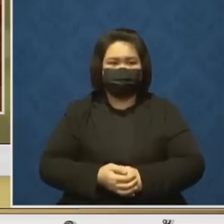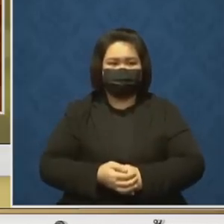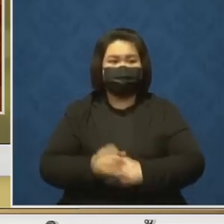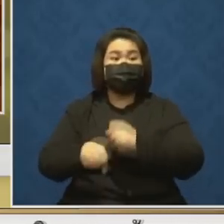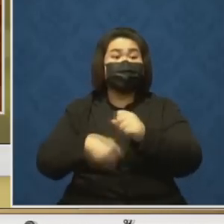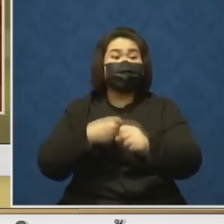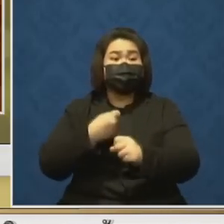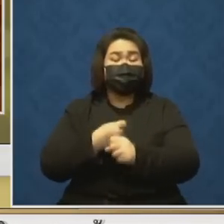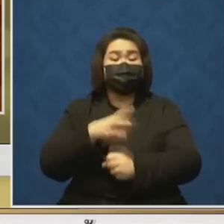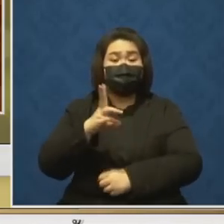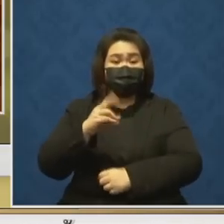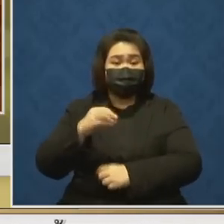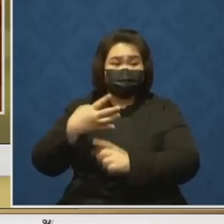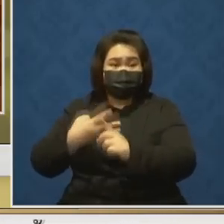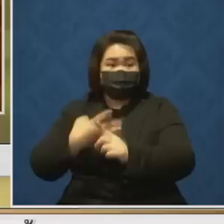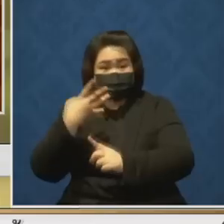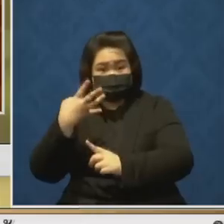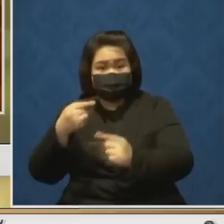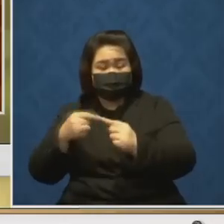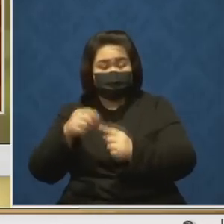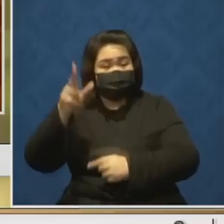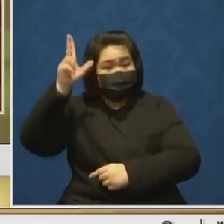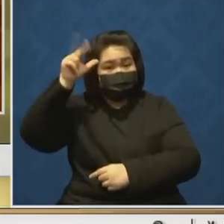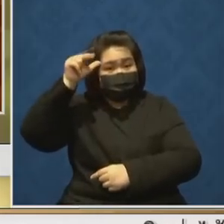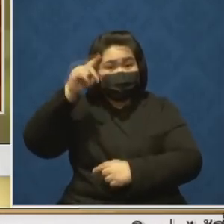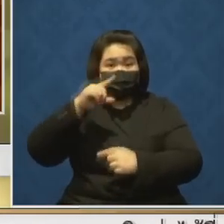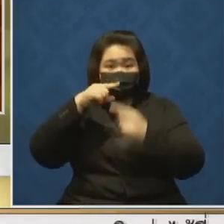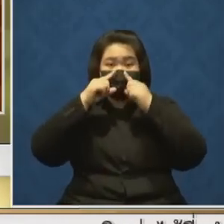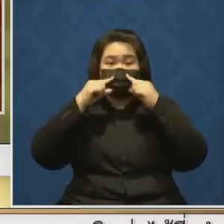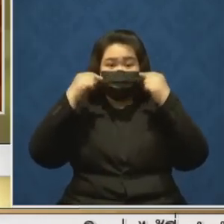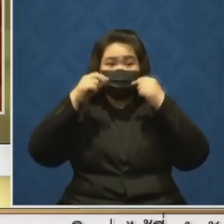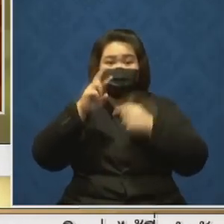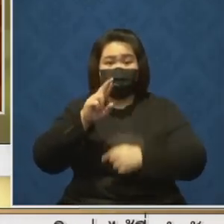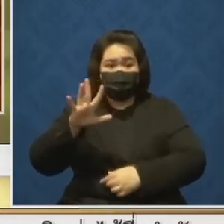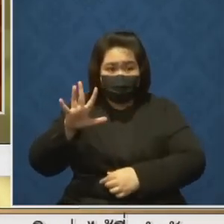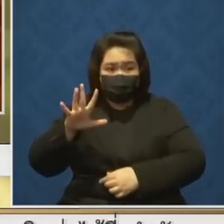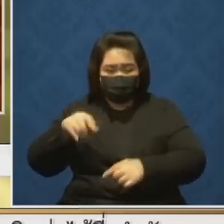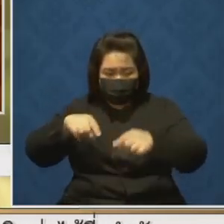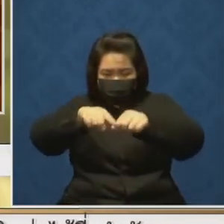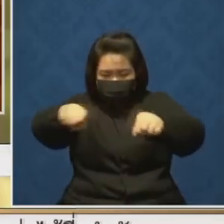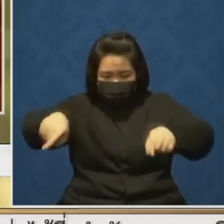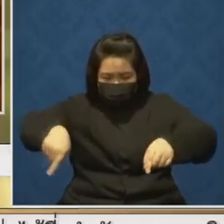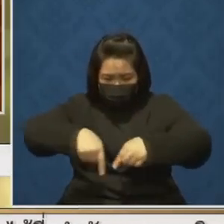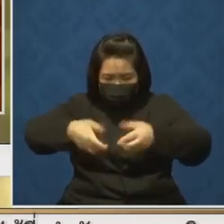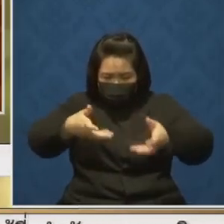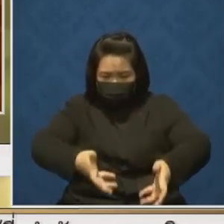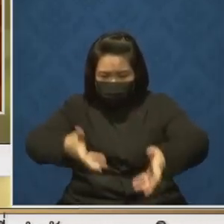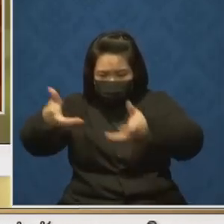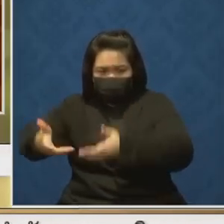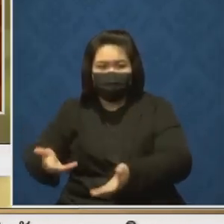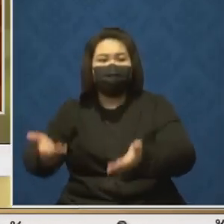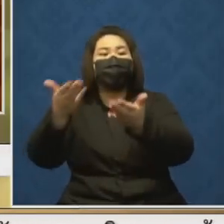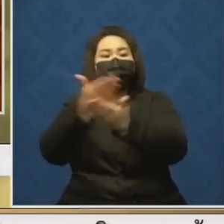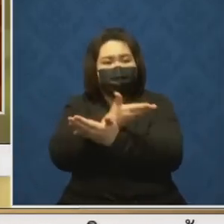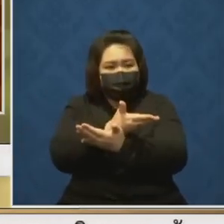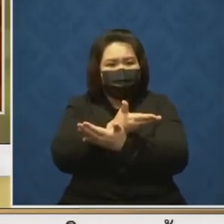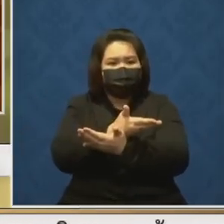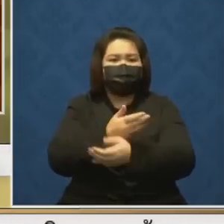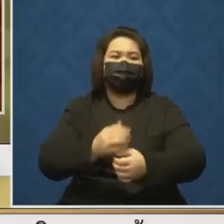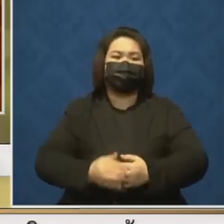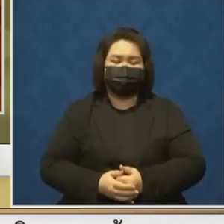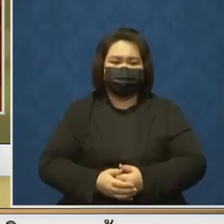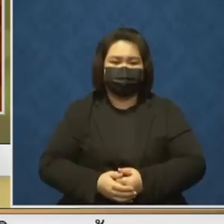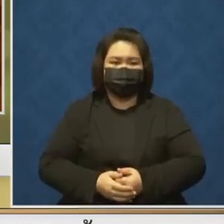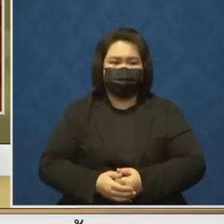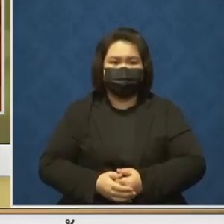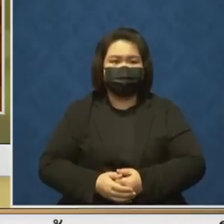ดรนที่อยู่บเรนราณพรมรูปทรงม้าได้หายไป และถูกแทนที่ด้วยหมุดหนาใสธนวา 61